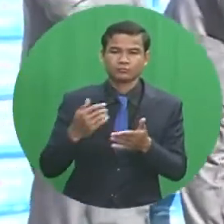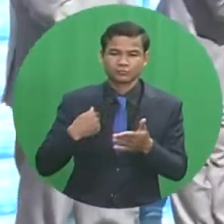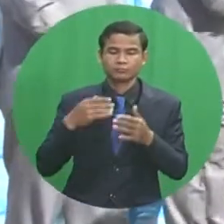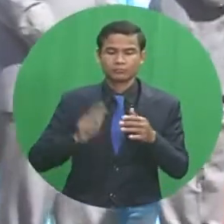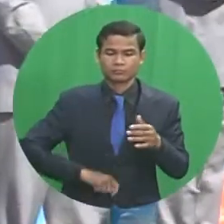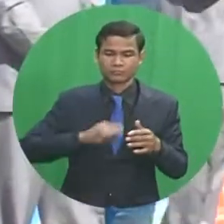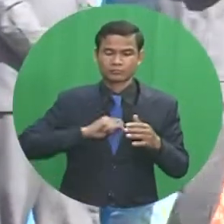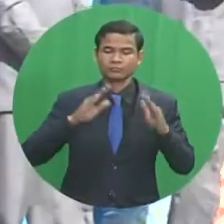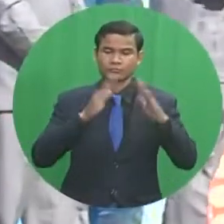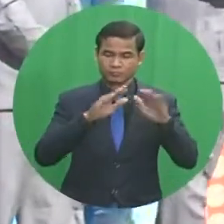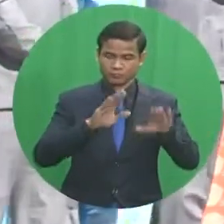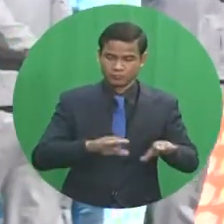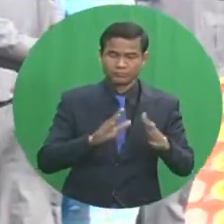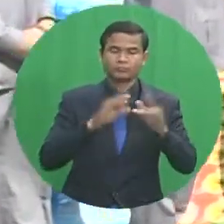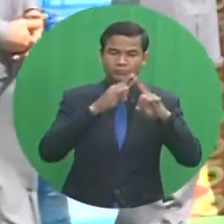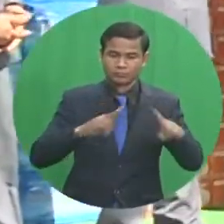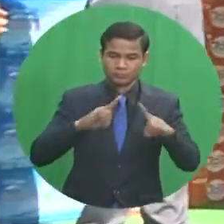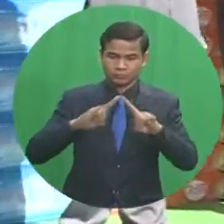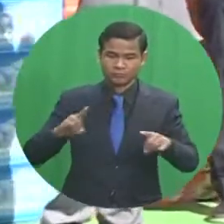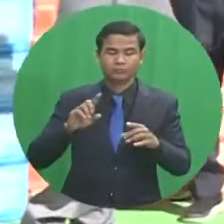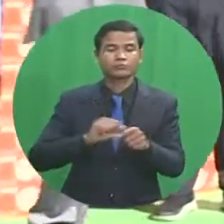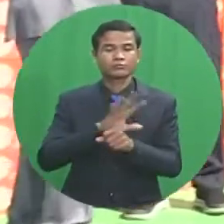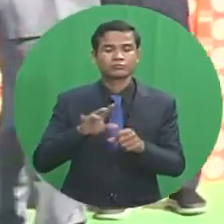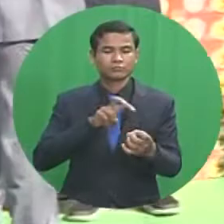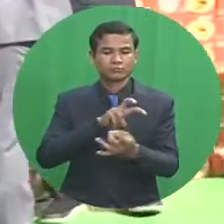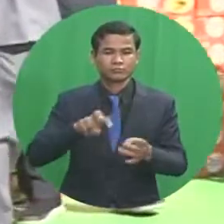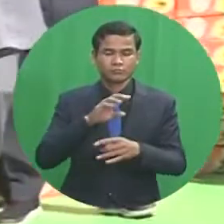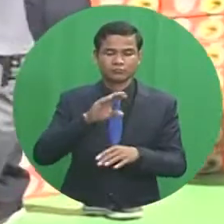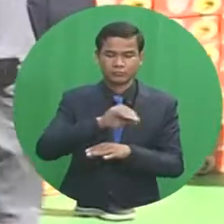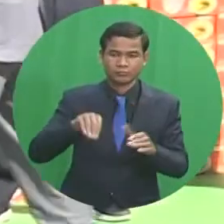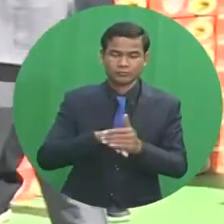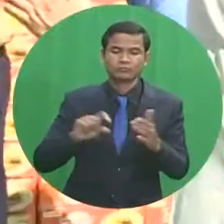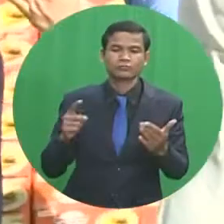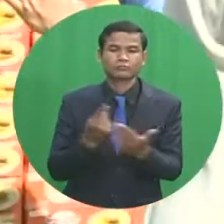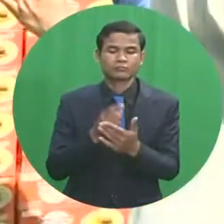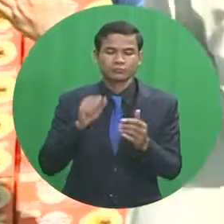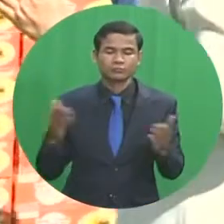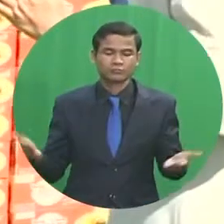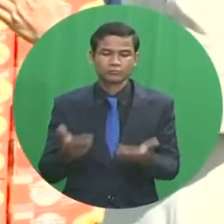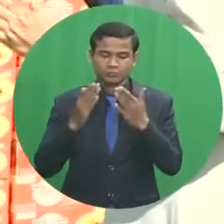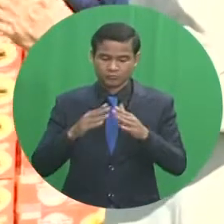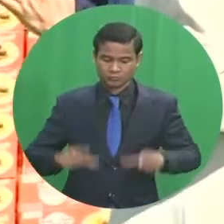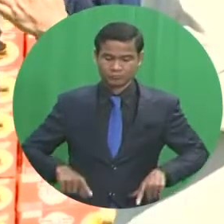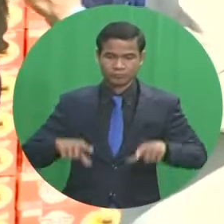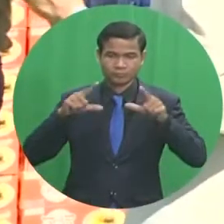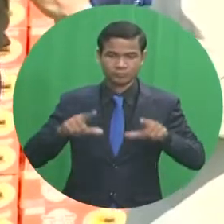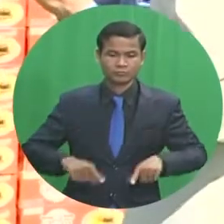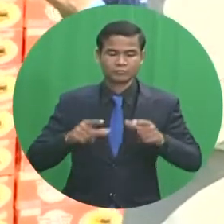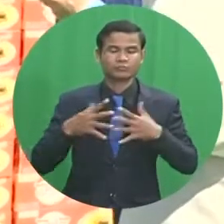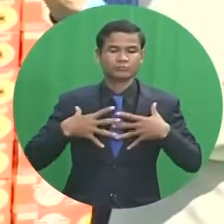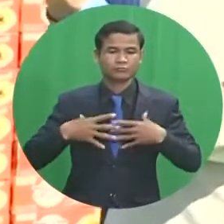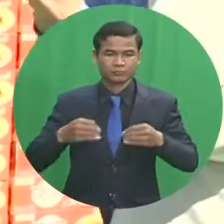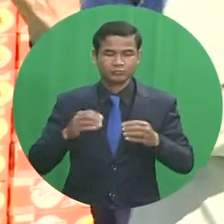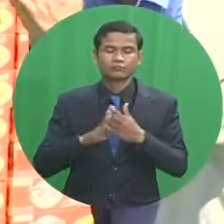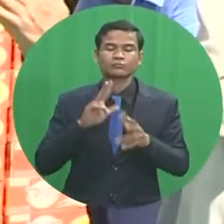លិស័កនៅតាមមណ្ឌលនានាក្នុងខេត្តកំពង់ឆ្នាំងដើម្បីចូលរួមចំណែកជួយលើកកម្ពស់ជីវភាពសុខុមាលភាព